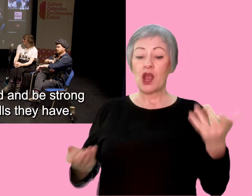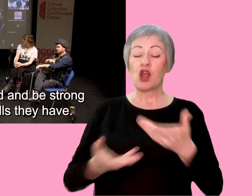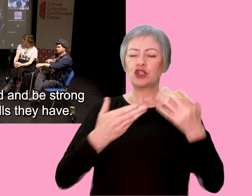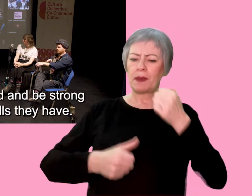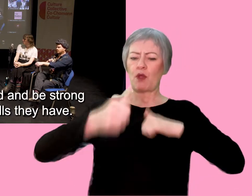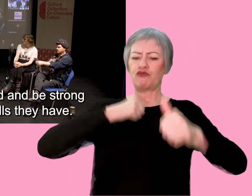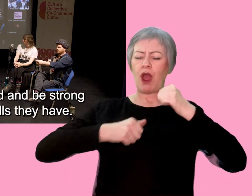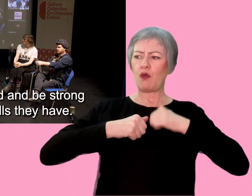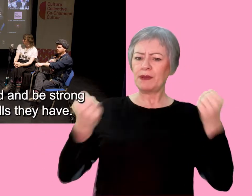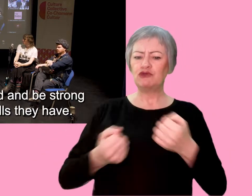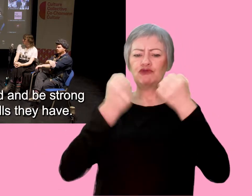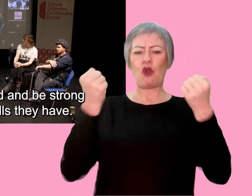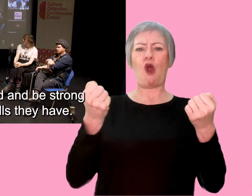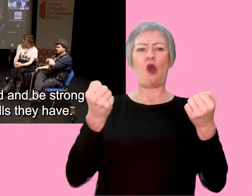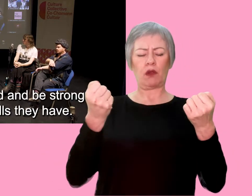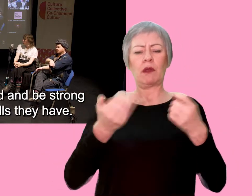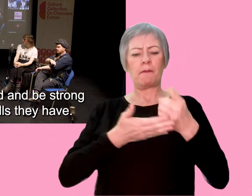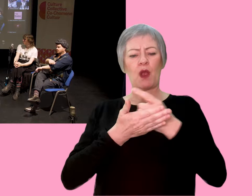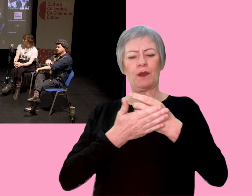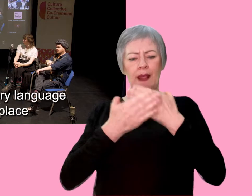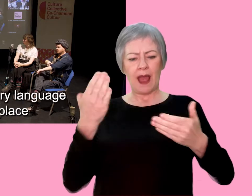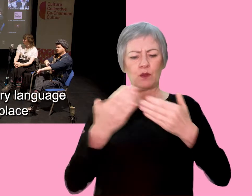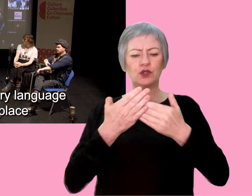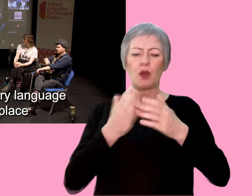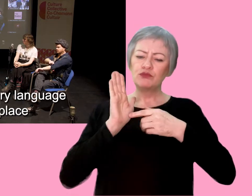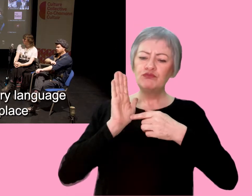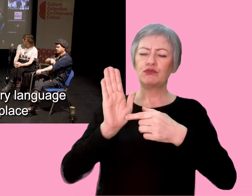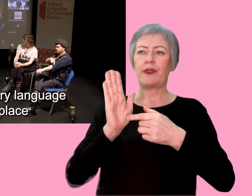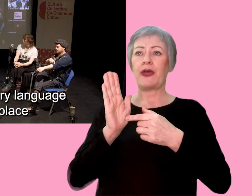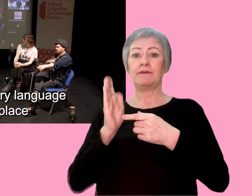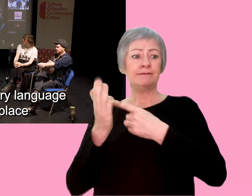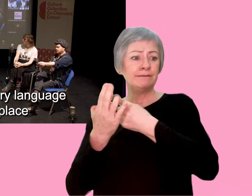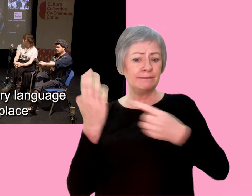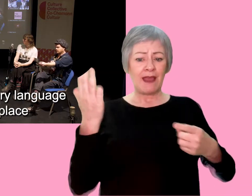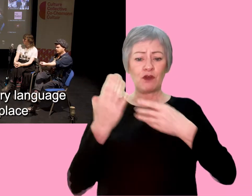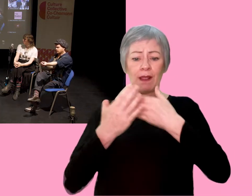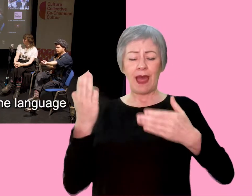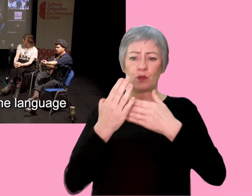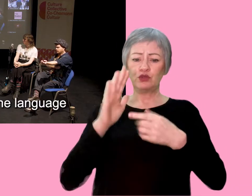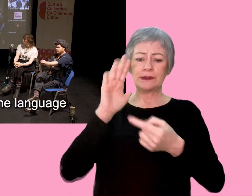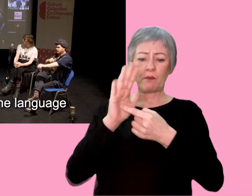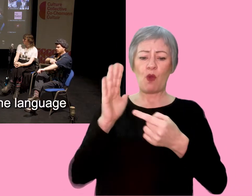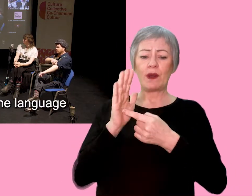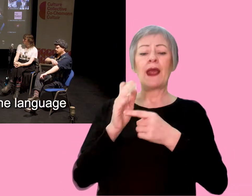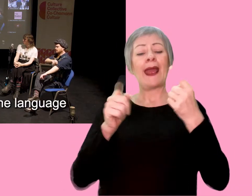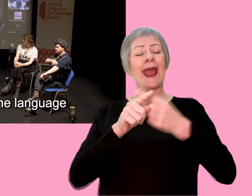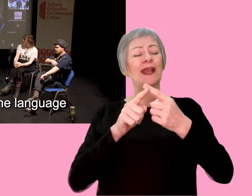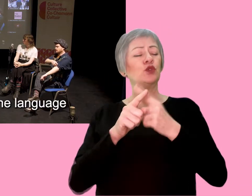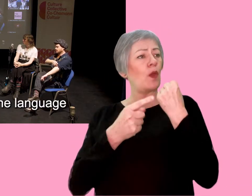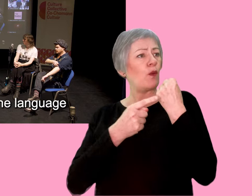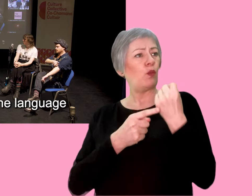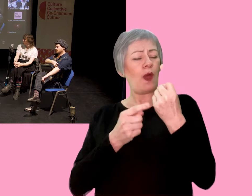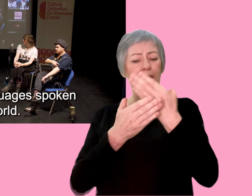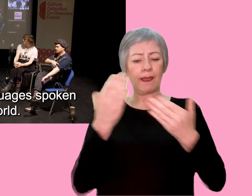nou ik wie praschel, agus lager me in de skillen a hachke. De Michel ik wil woog onze goede kanen, agus nog het björle ach